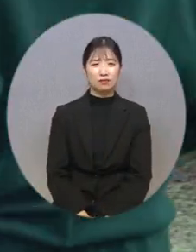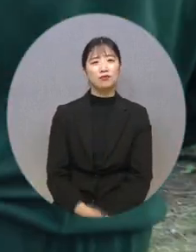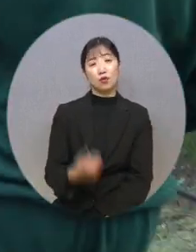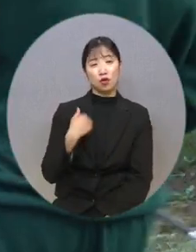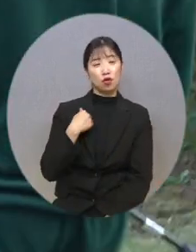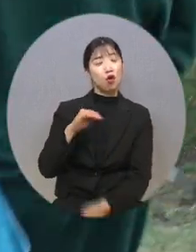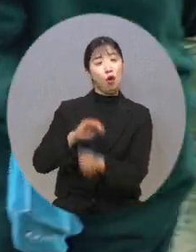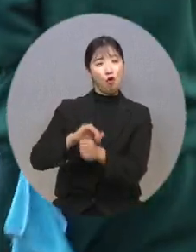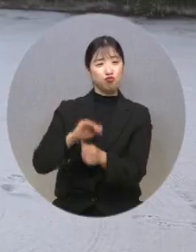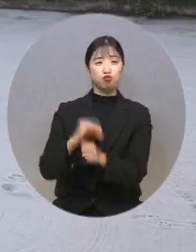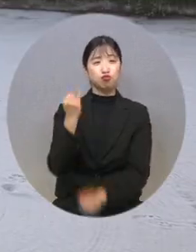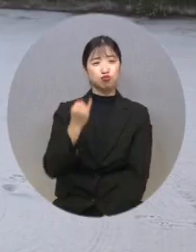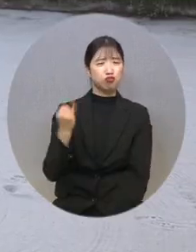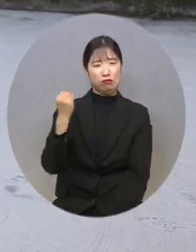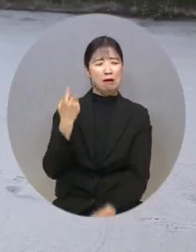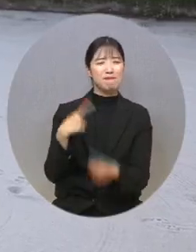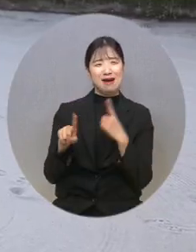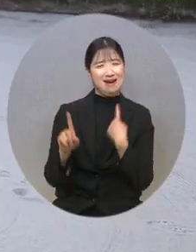같아요.